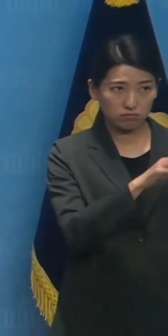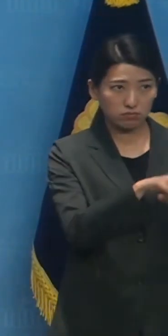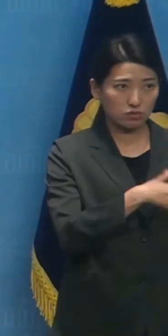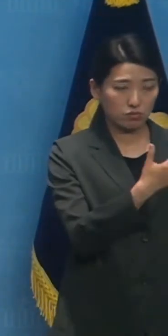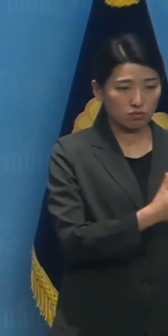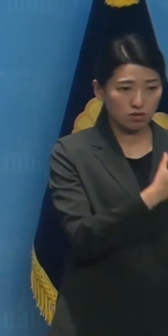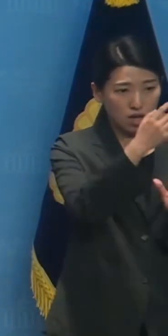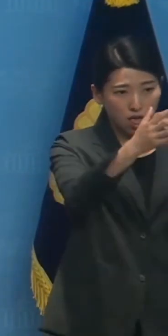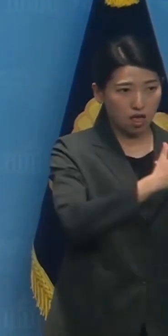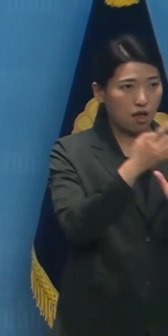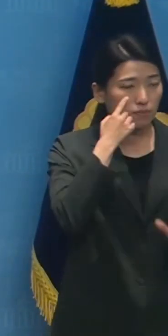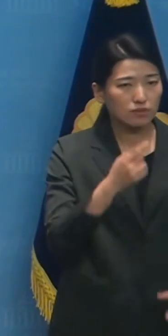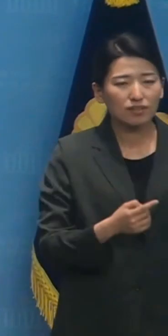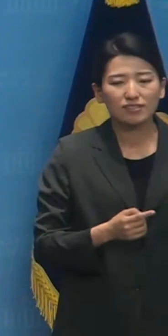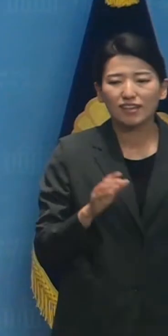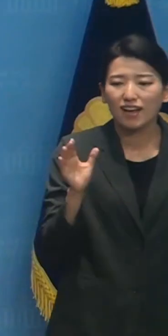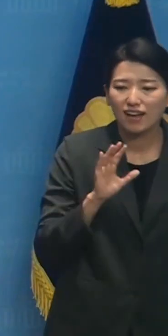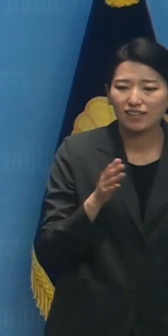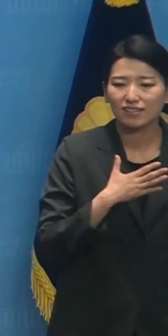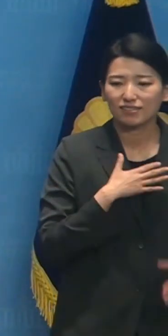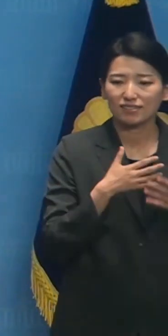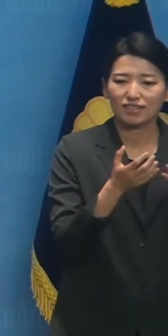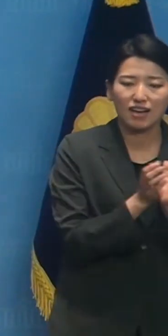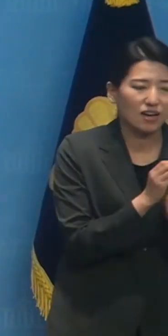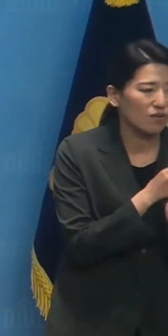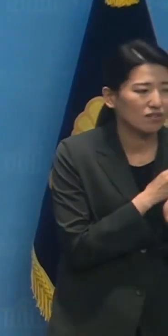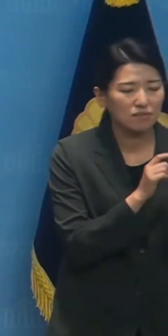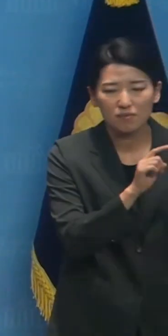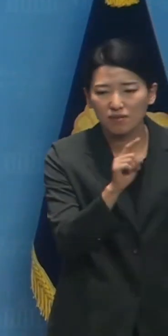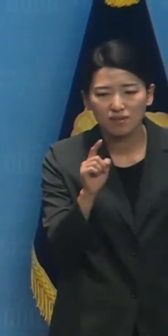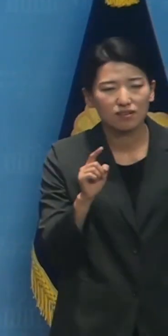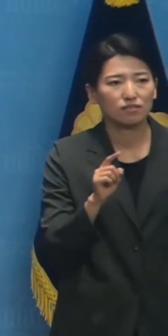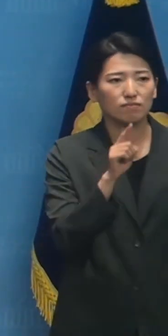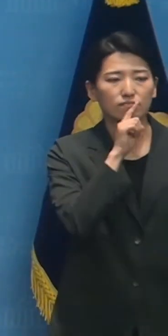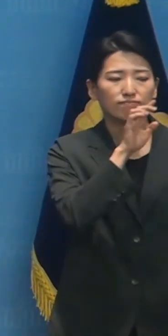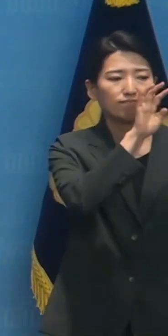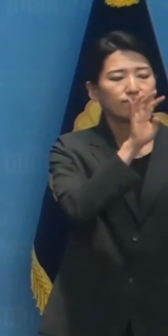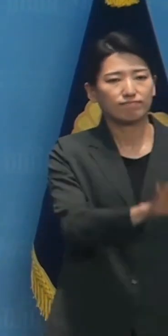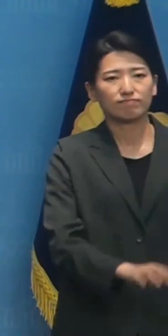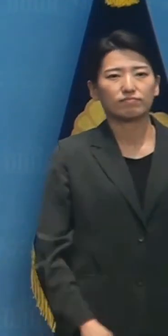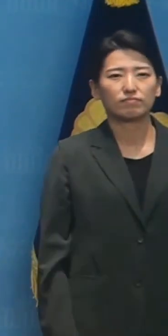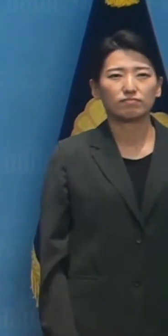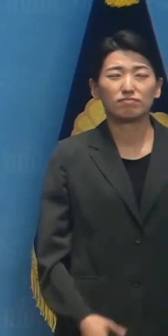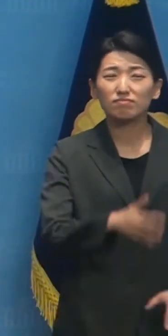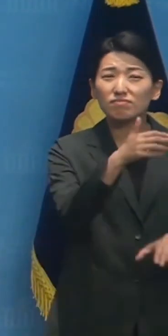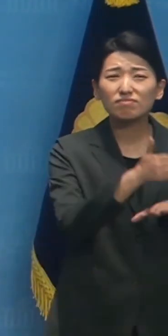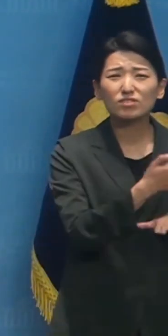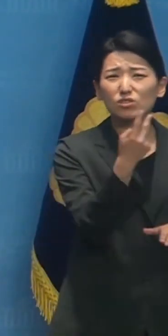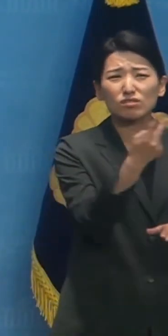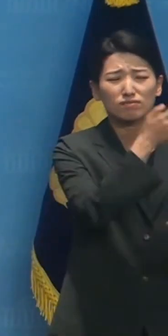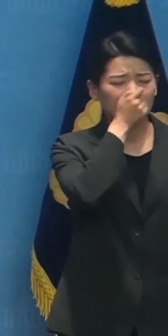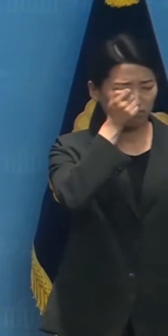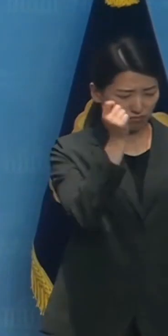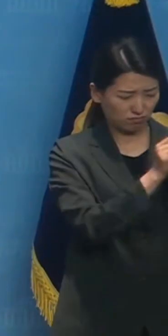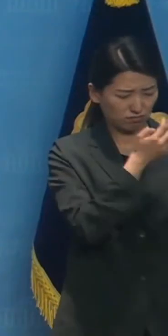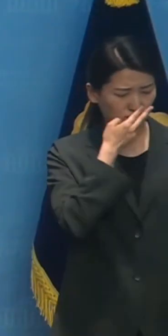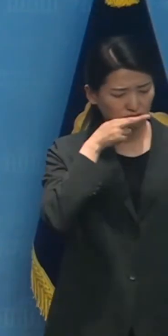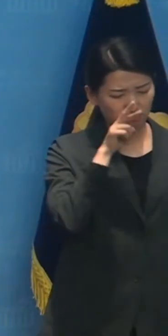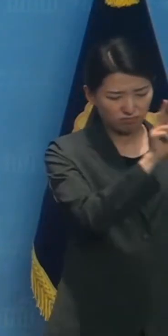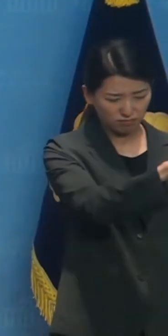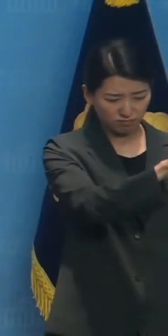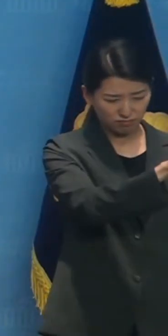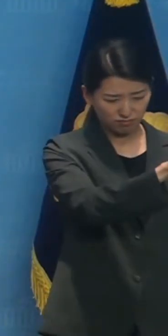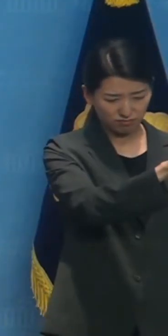답변으로 책임을 회피했습니다. 이와 같이 김문수 후보는 정광훈과는 결코 떼려야 될 수 없는